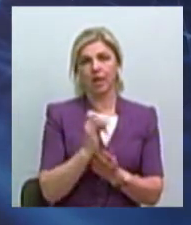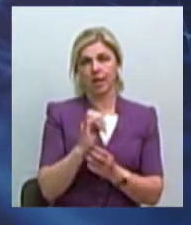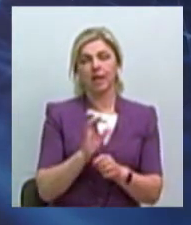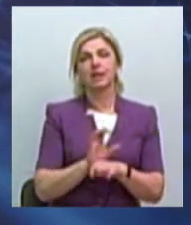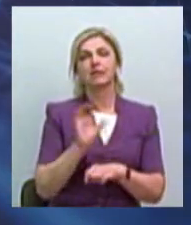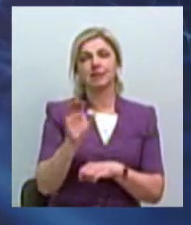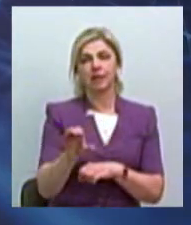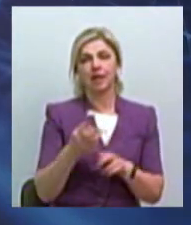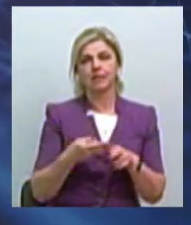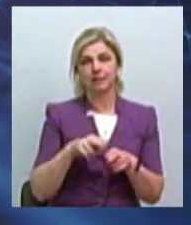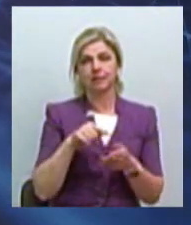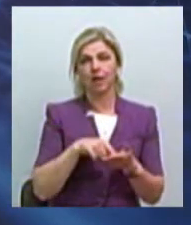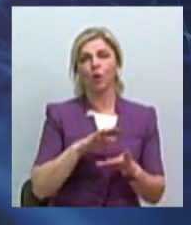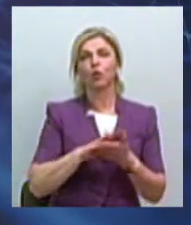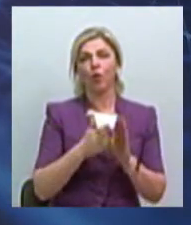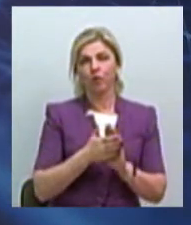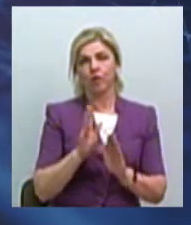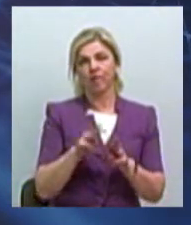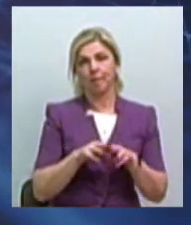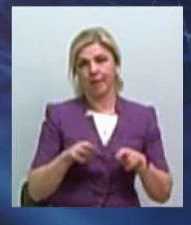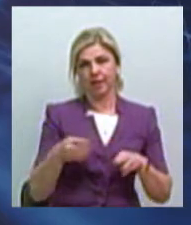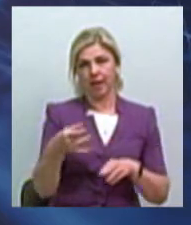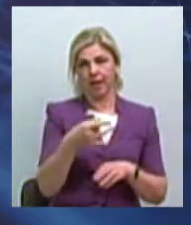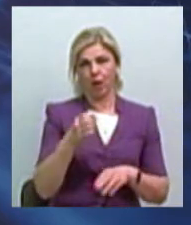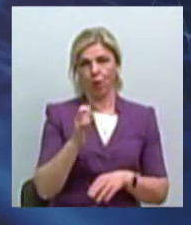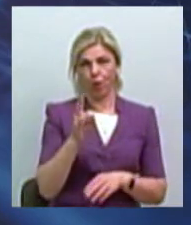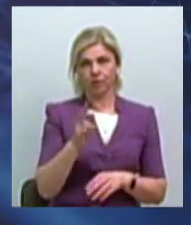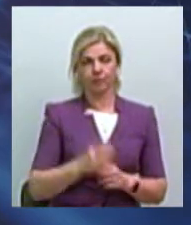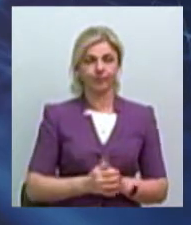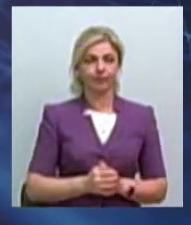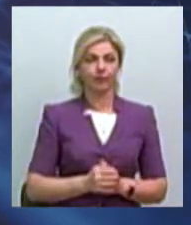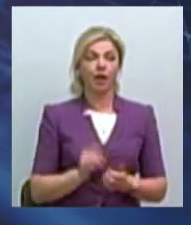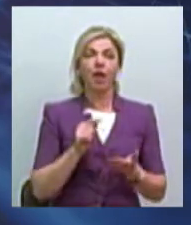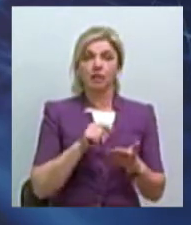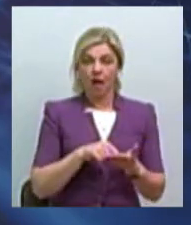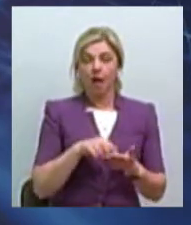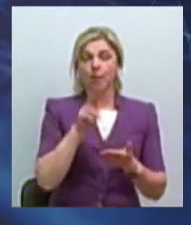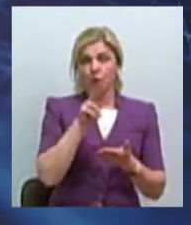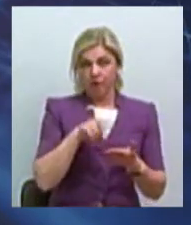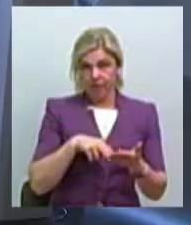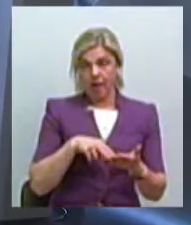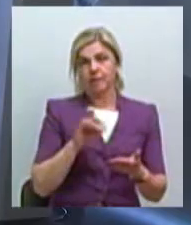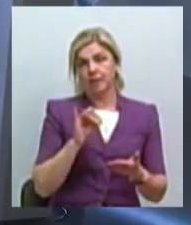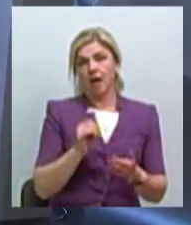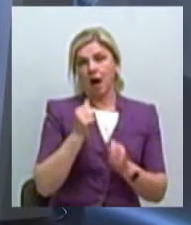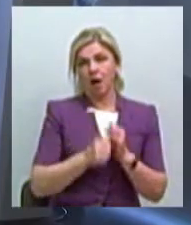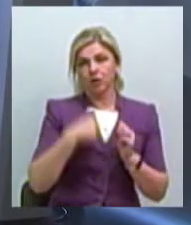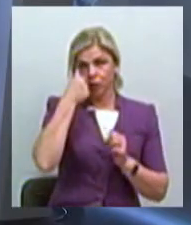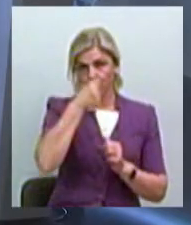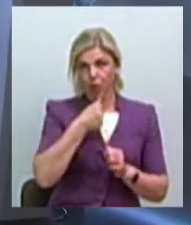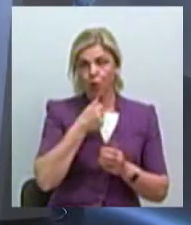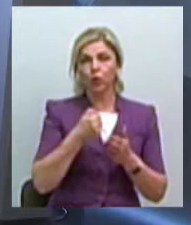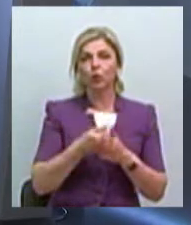надсилається цей договір в Мінрегіон. І там вже продивляються? Так, так, так. І щороку до